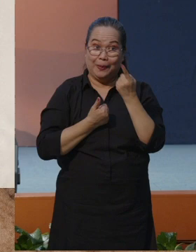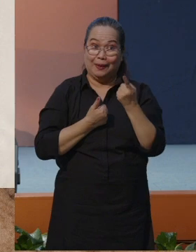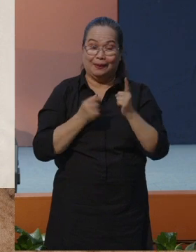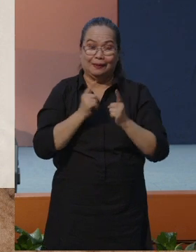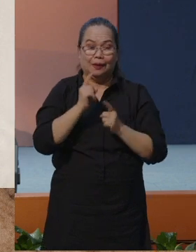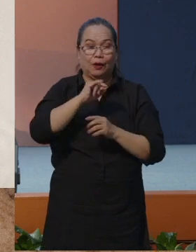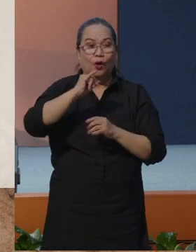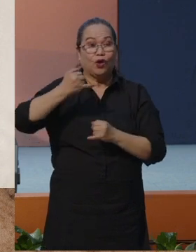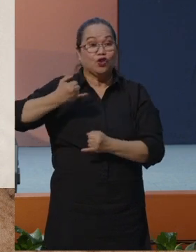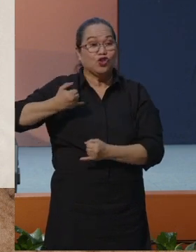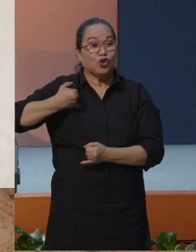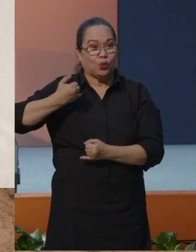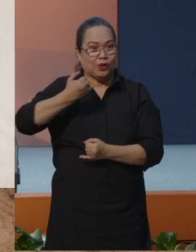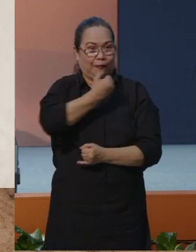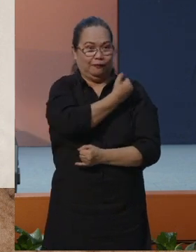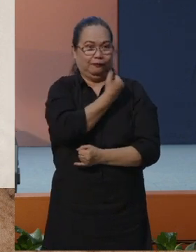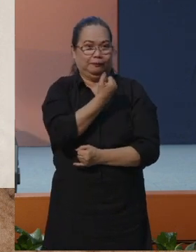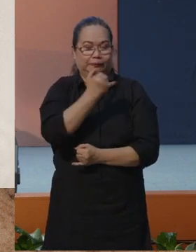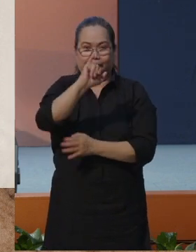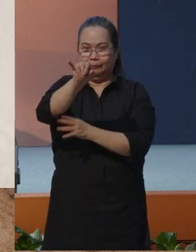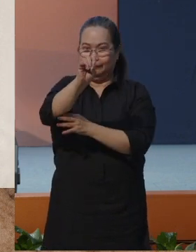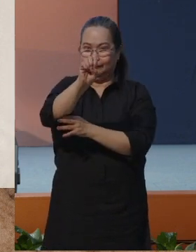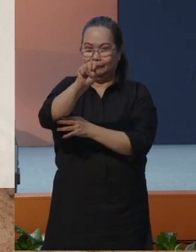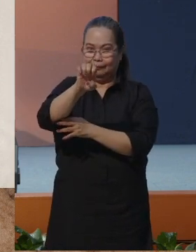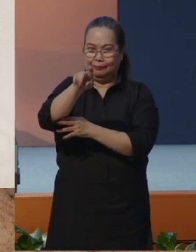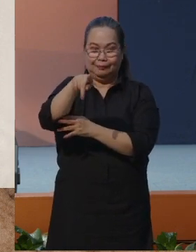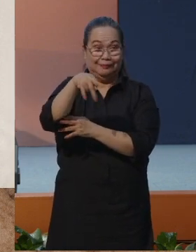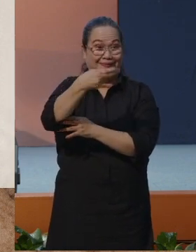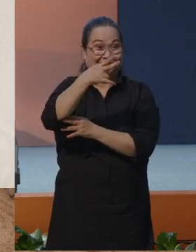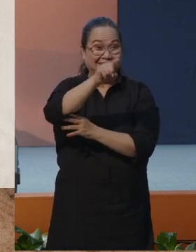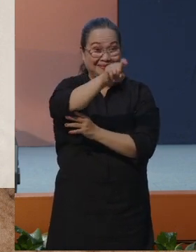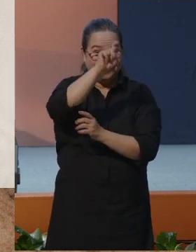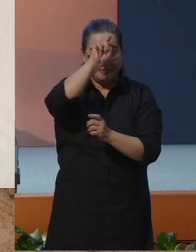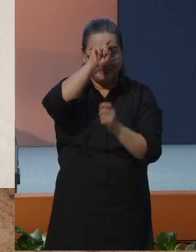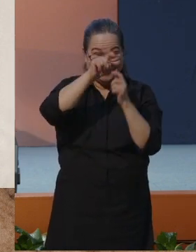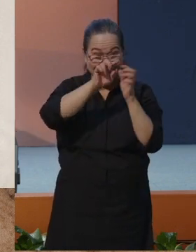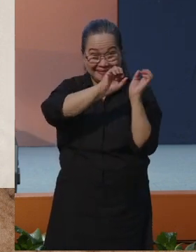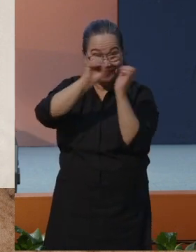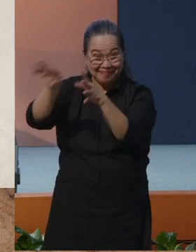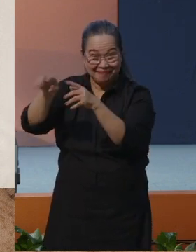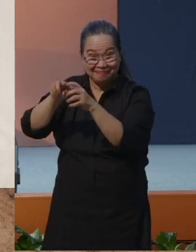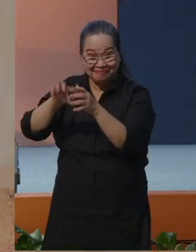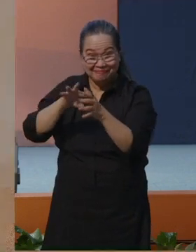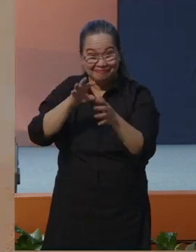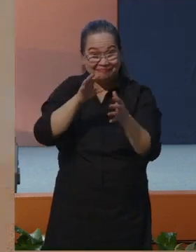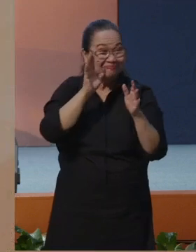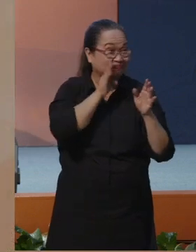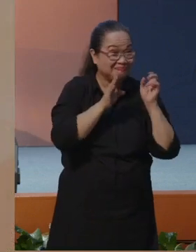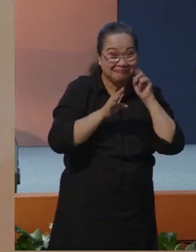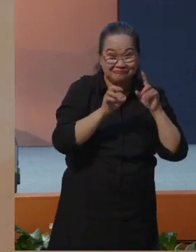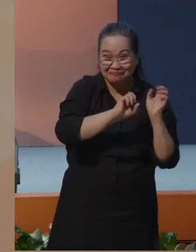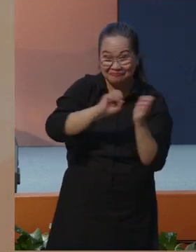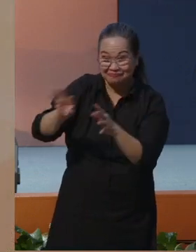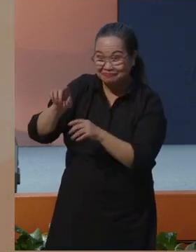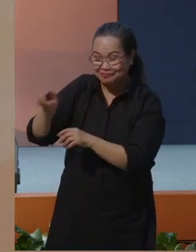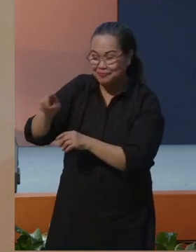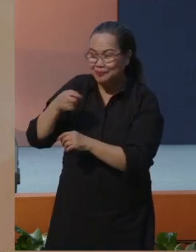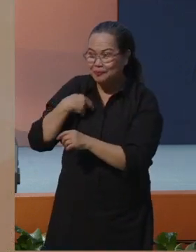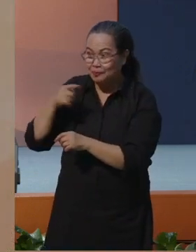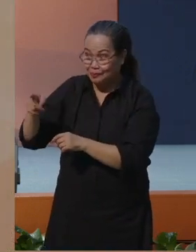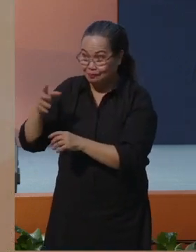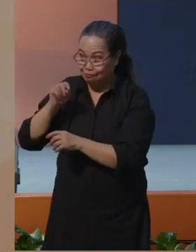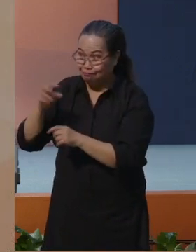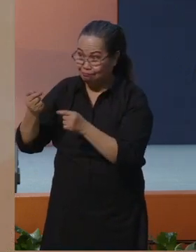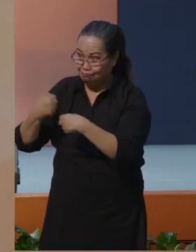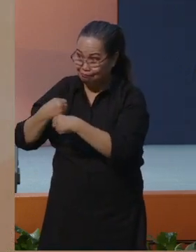ni Joseph sa kanyang mga kapatid, naalaan si Joseph, tinakwil siya ng kanilang mga kapatid. Ang sabi niya, as for you, you meant evil